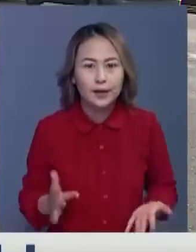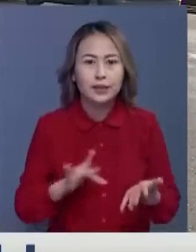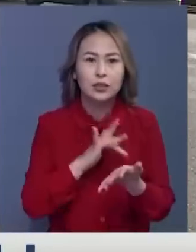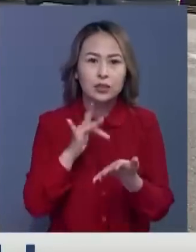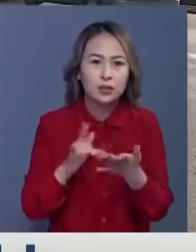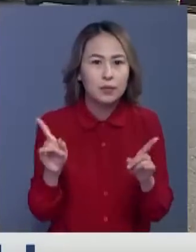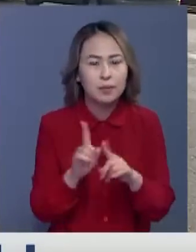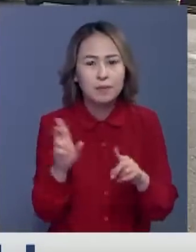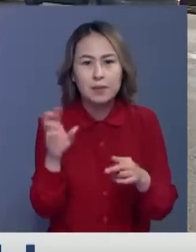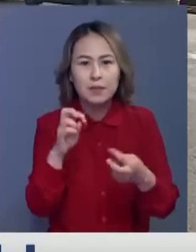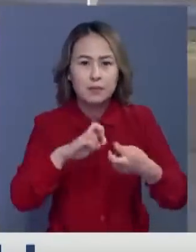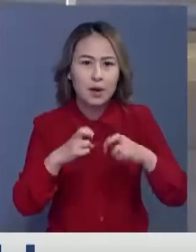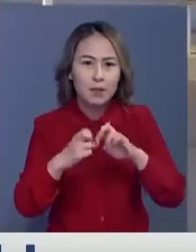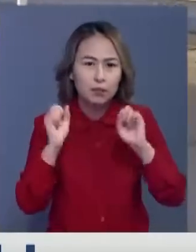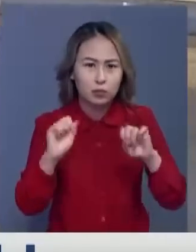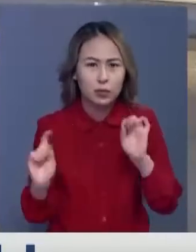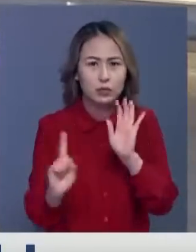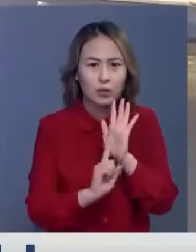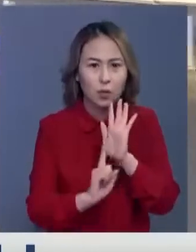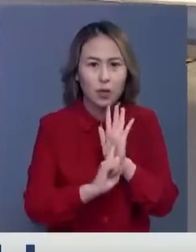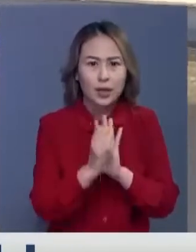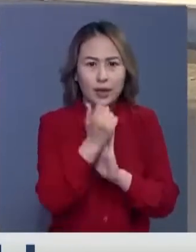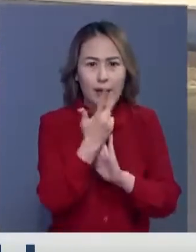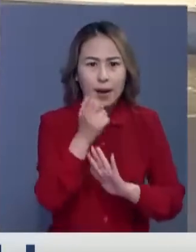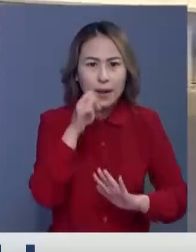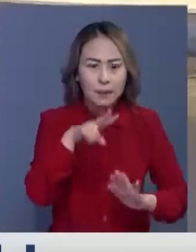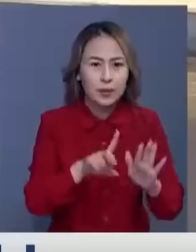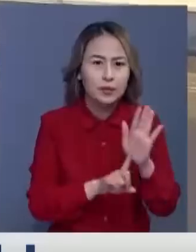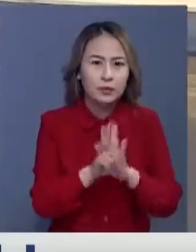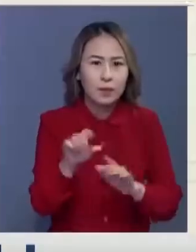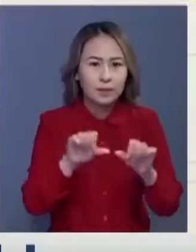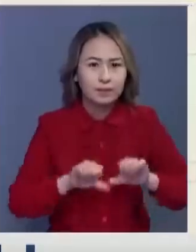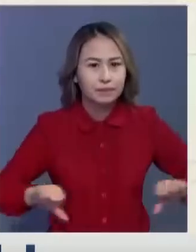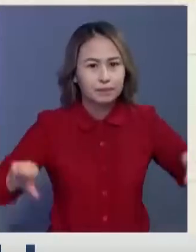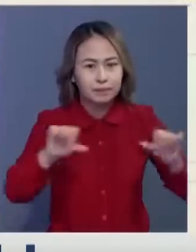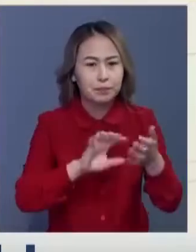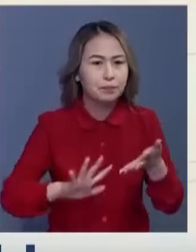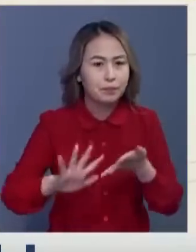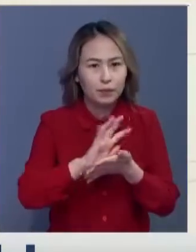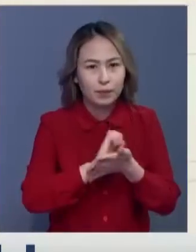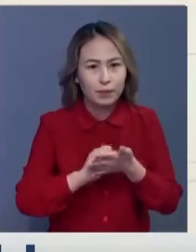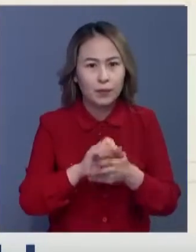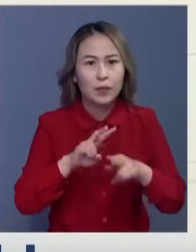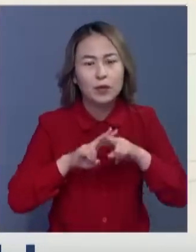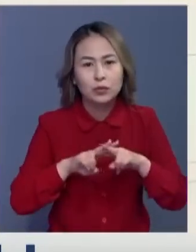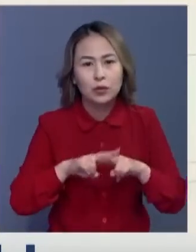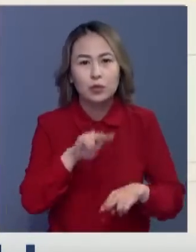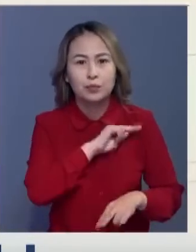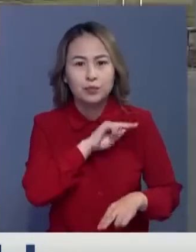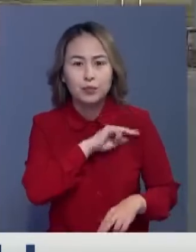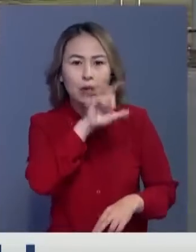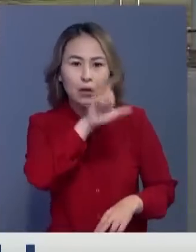қалаға еш кедергісіз қатынай алады. 13 сәуірде бұл аймақ оқшауланған еді. Салдарынан Нұрсұлтанда жұмыс